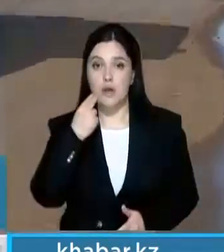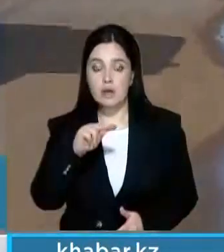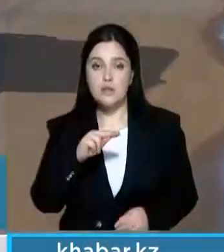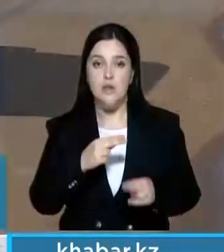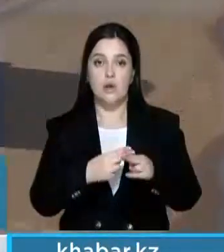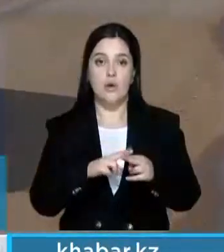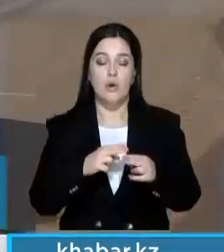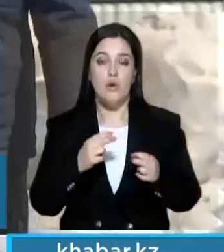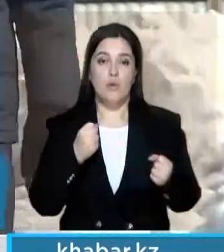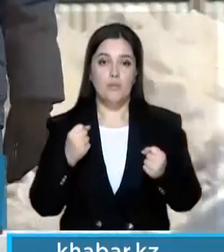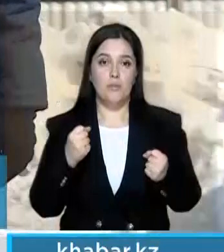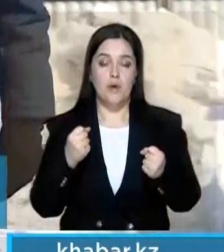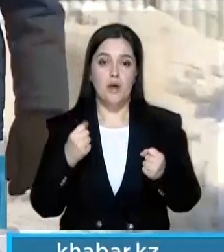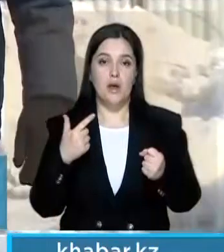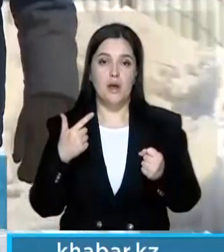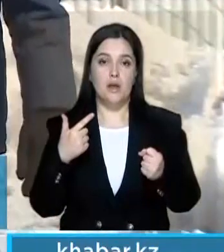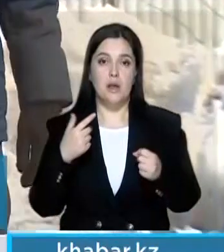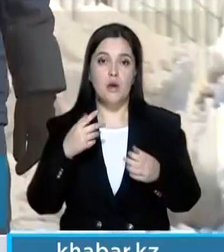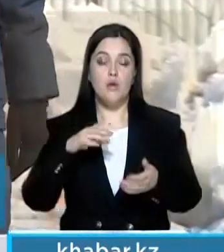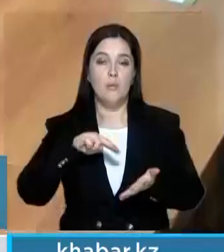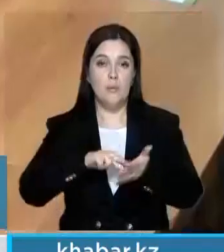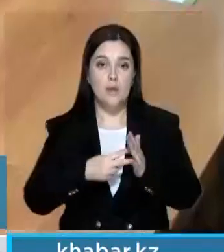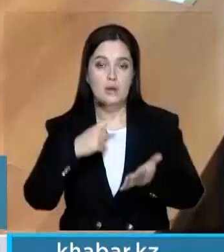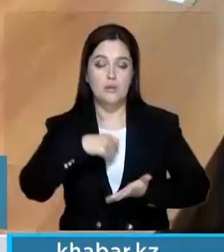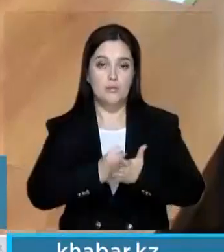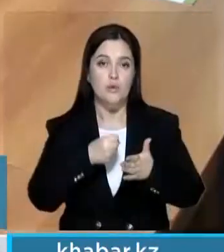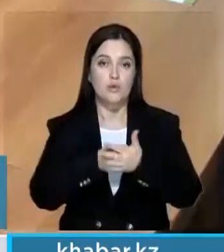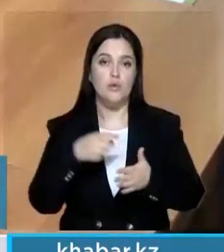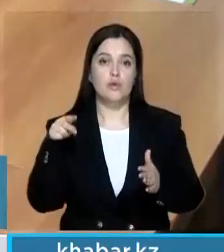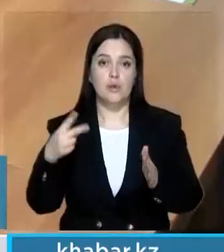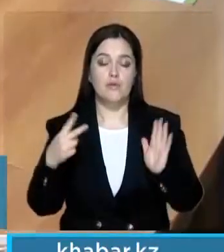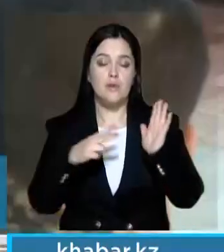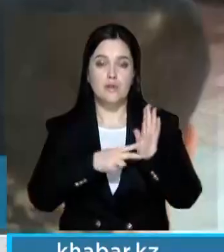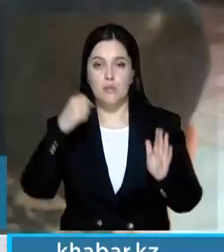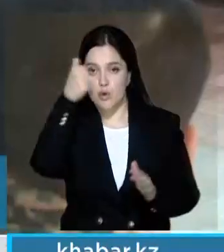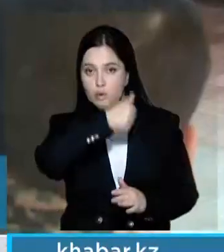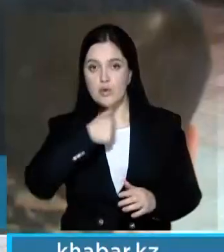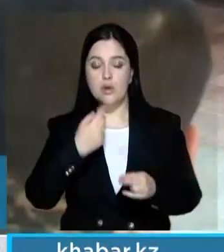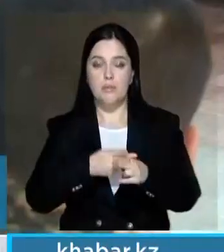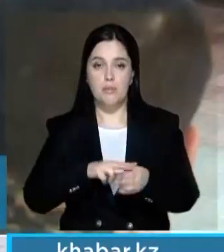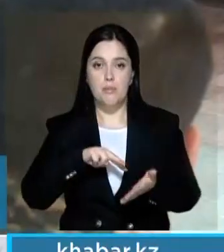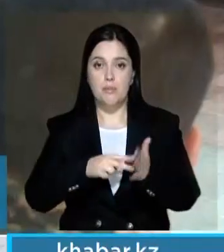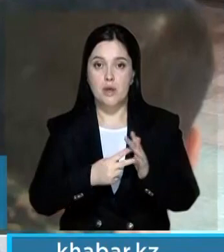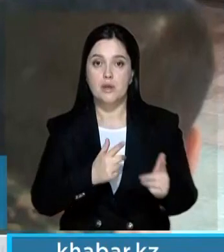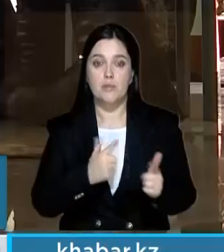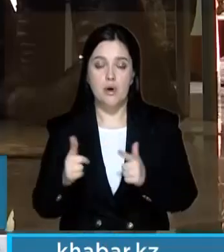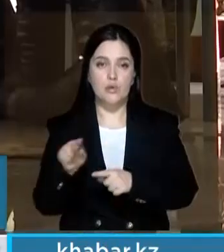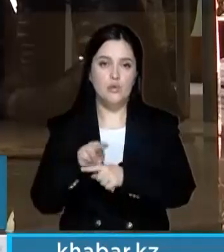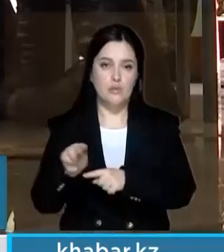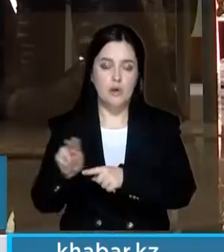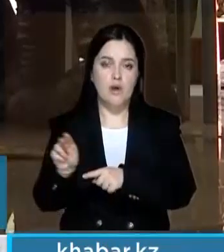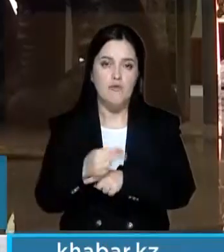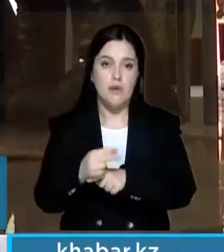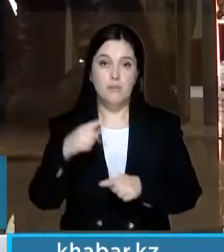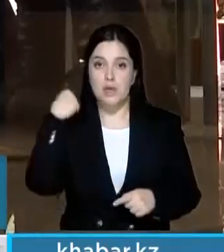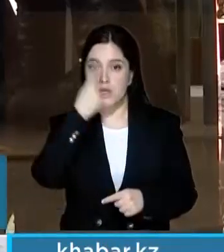количественного укрепления Национальной гвардии утвержден комплексный план ее развития до 2027 года. Переработаны планы по подготовке, обучению и воспитанию